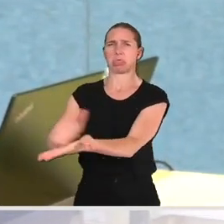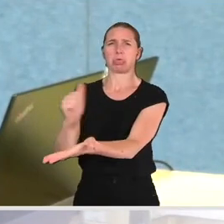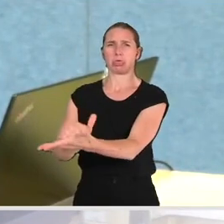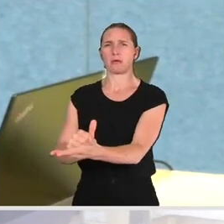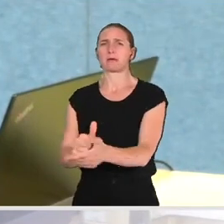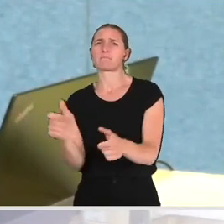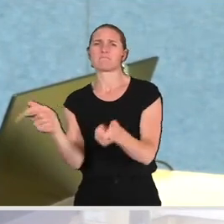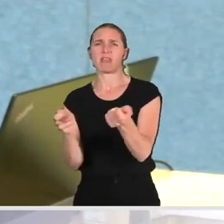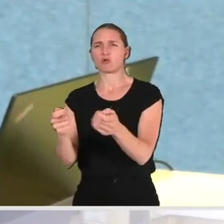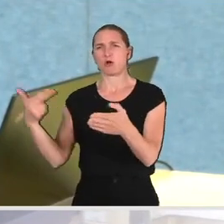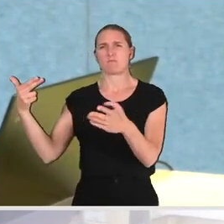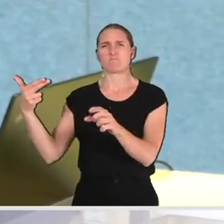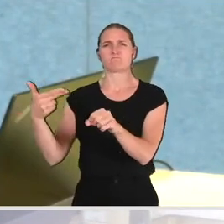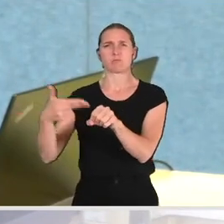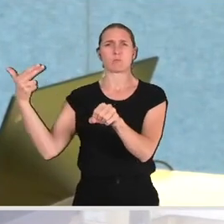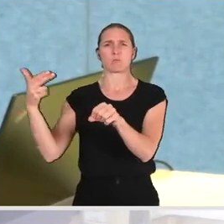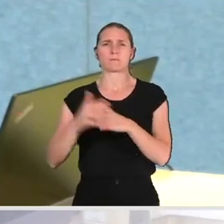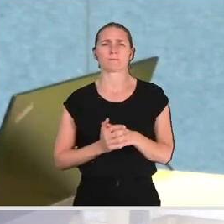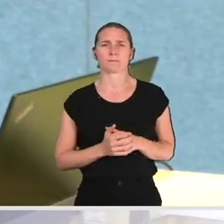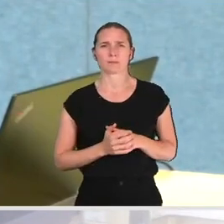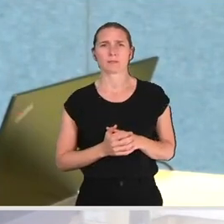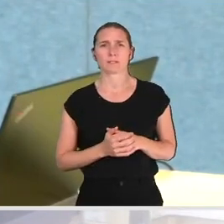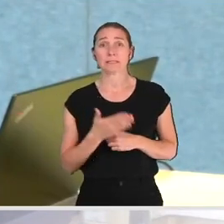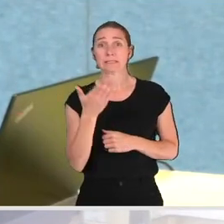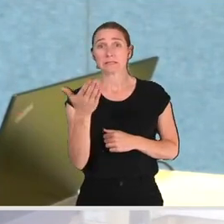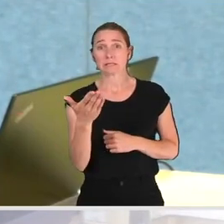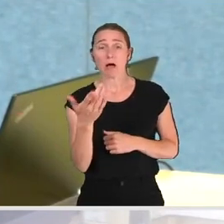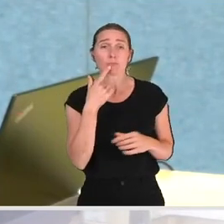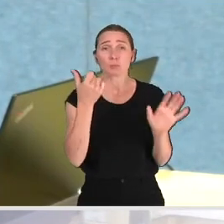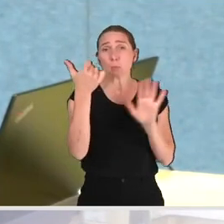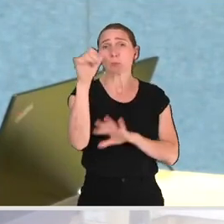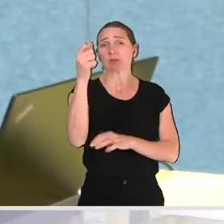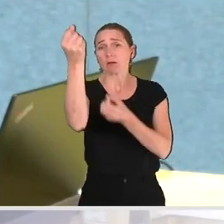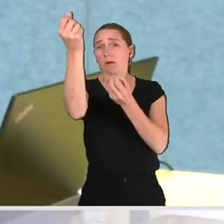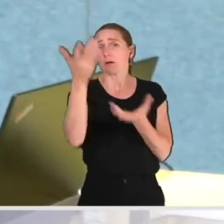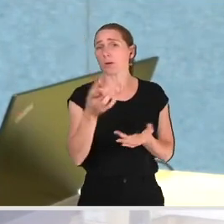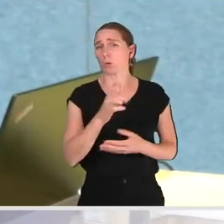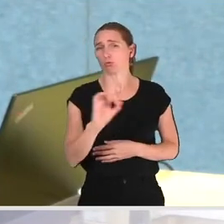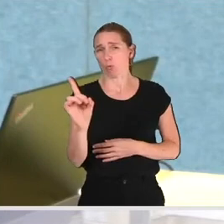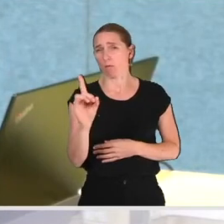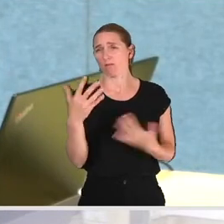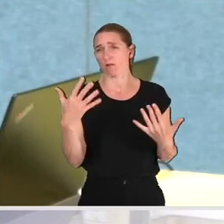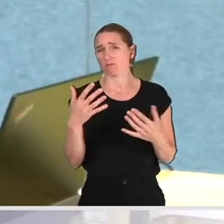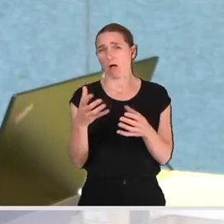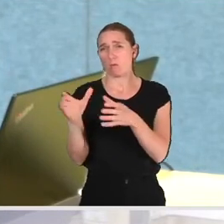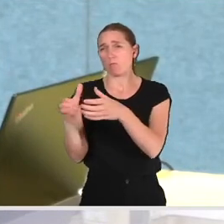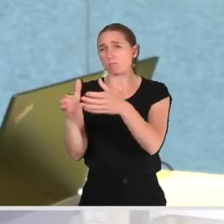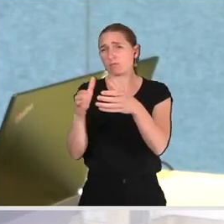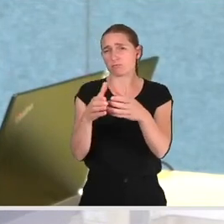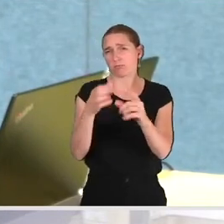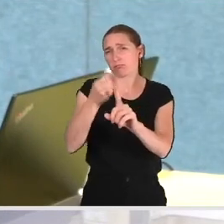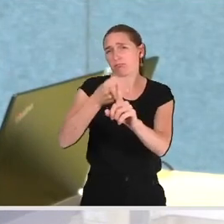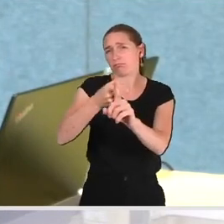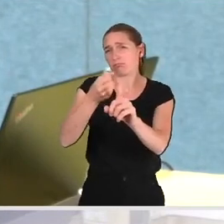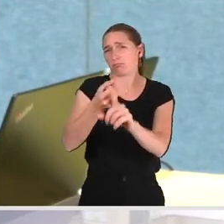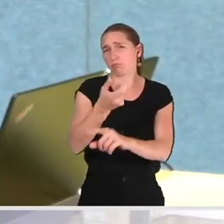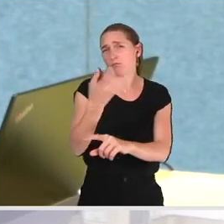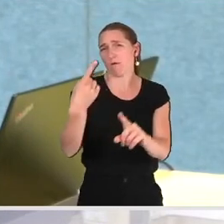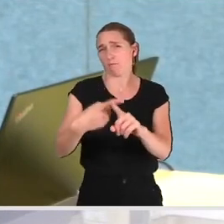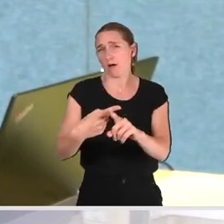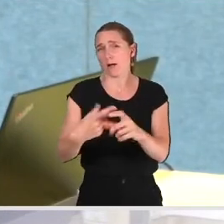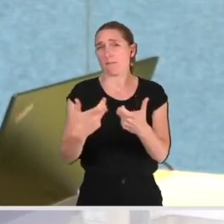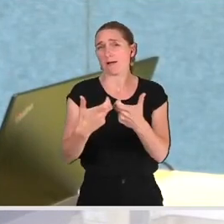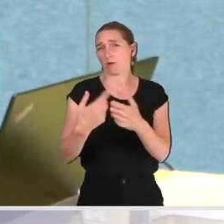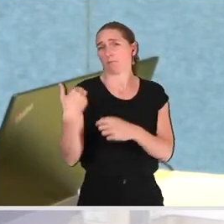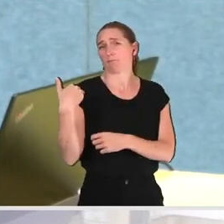des groupuscules d'ultra-gauche ne sont pas isolés à Grenoble. Le 18 février dernier, le site Ici Grenoble,